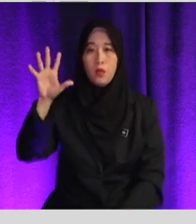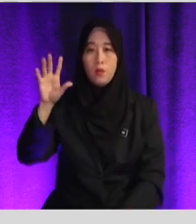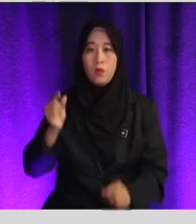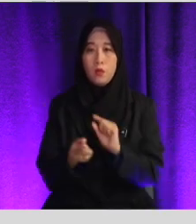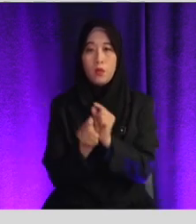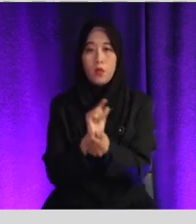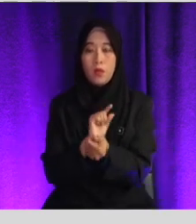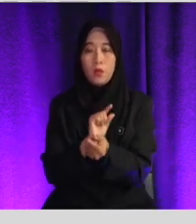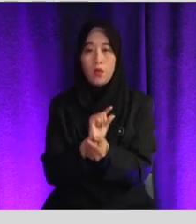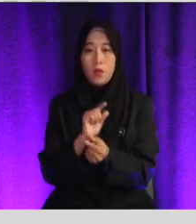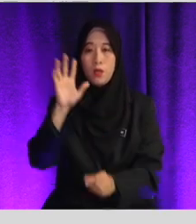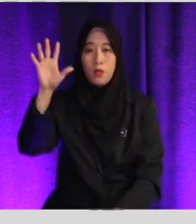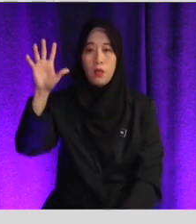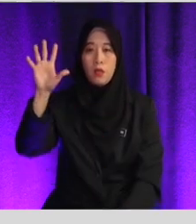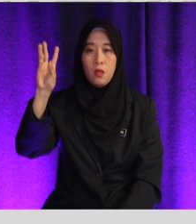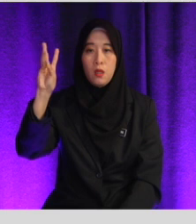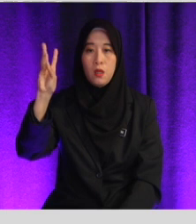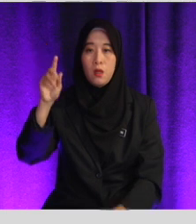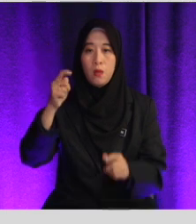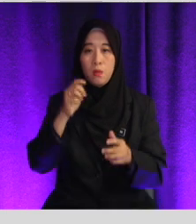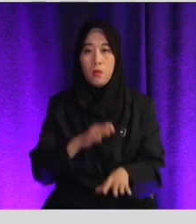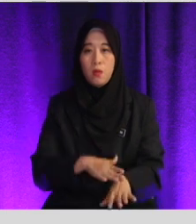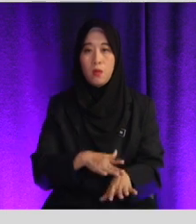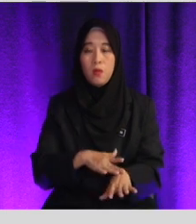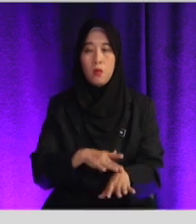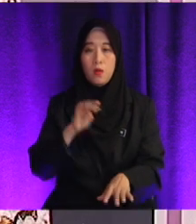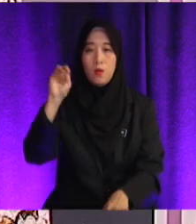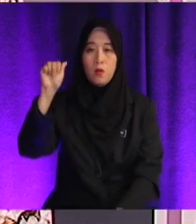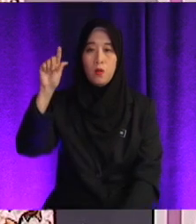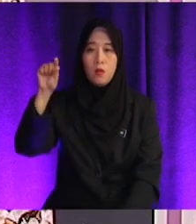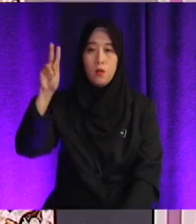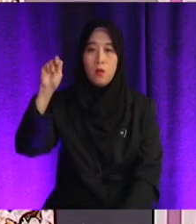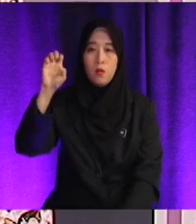keenam adalah penyentuh magnet dan akhir sekali adalah laras suhu.